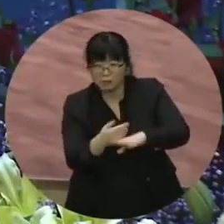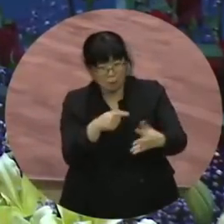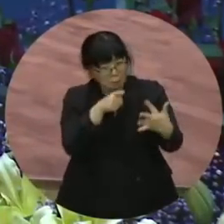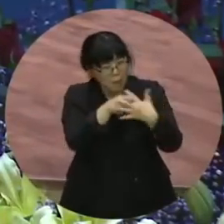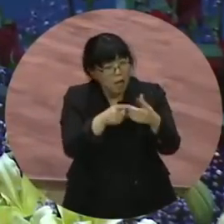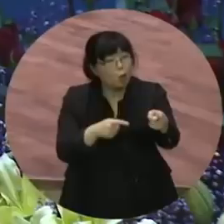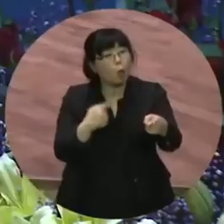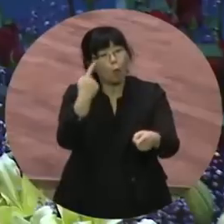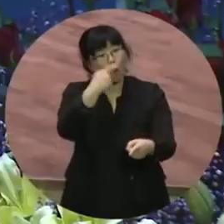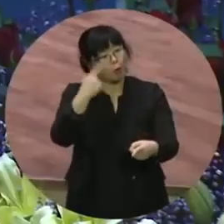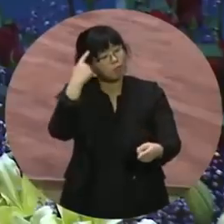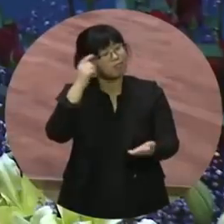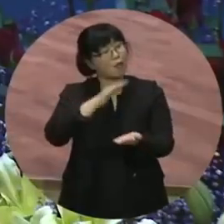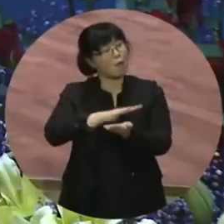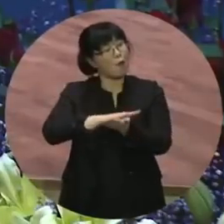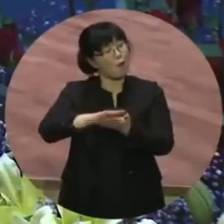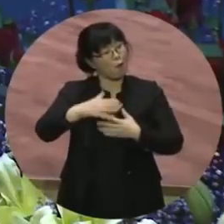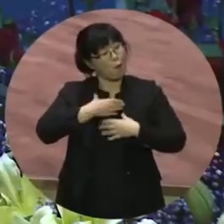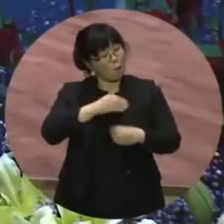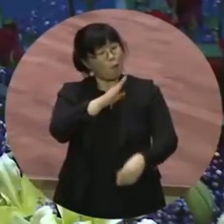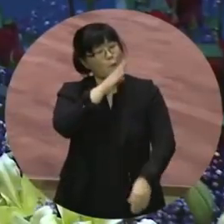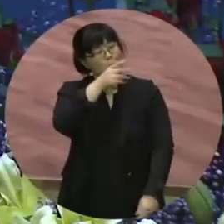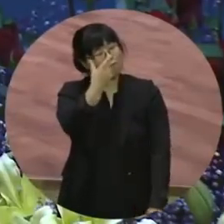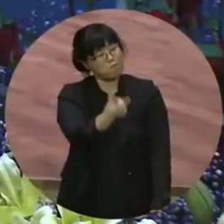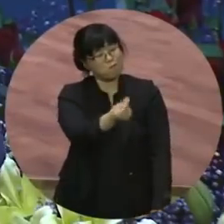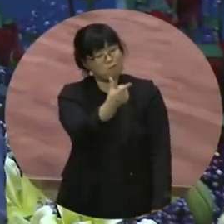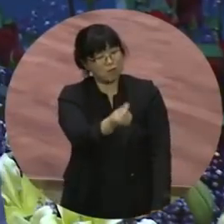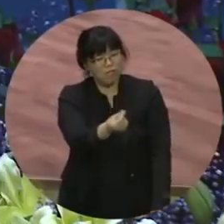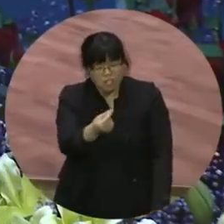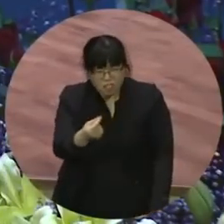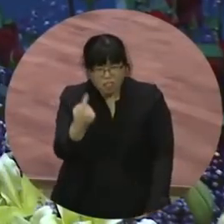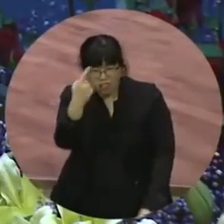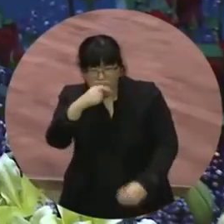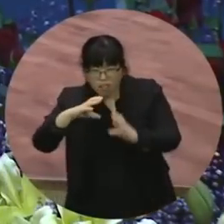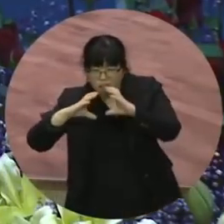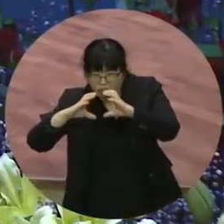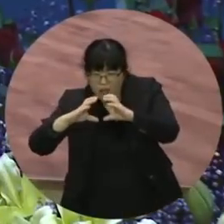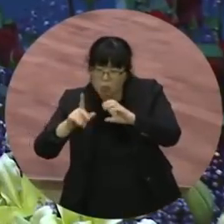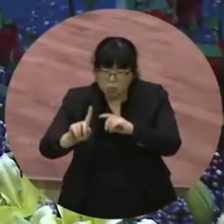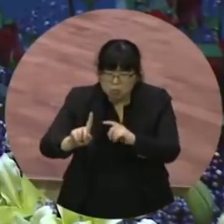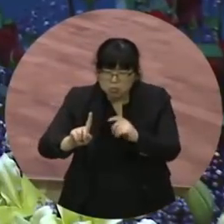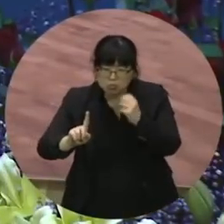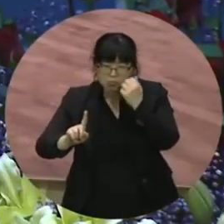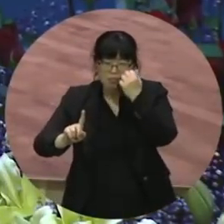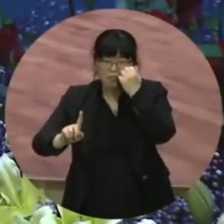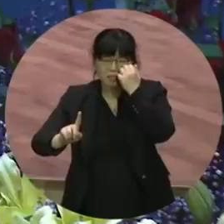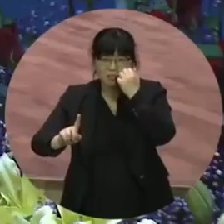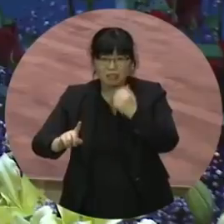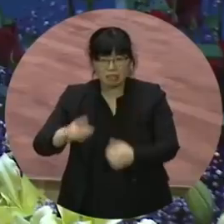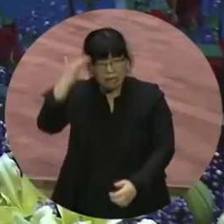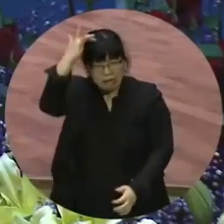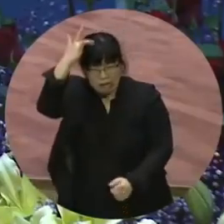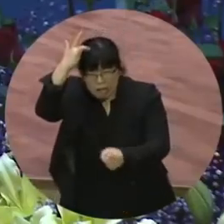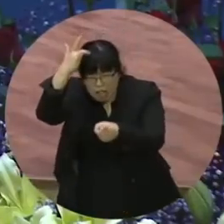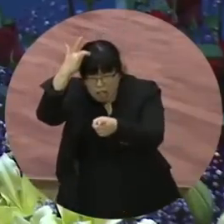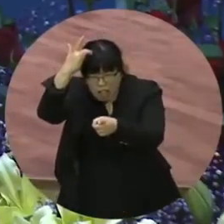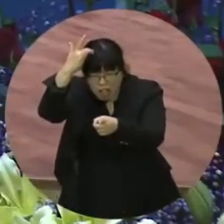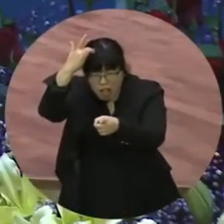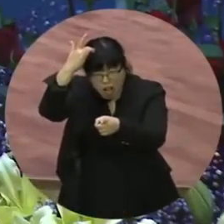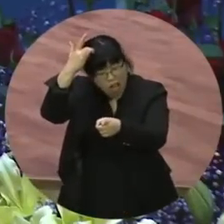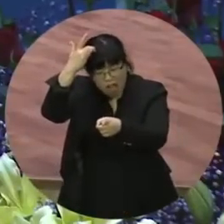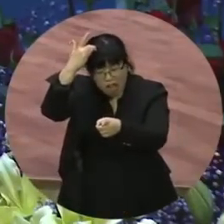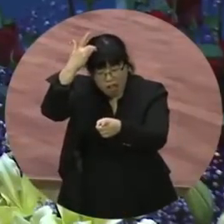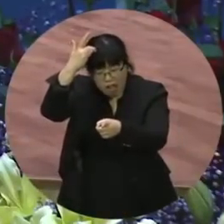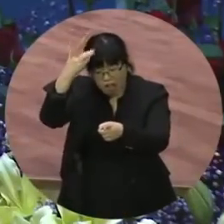편안해 보이네. 참 자유하네. 뭔가 잡힌 사람 얼굴이 무거워. 무서워,